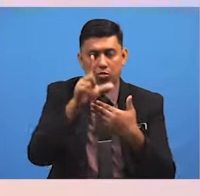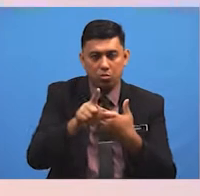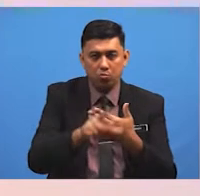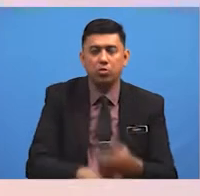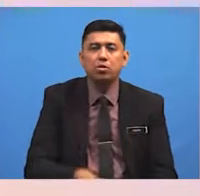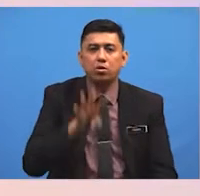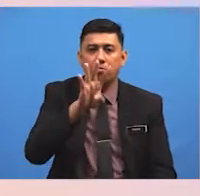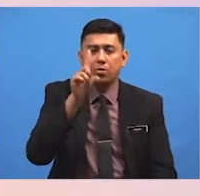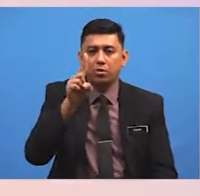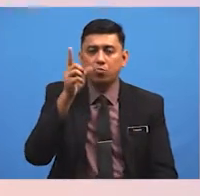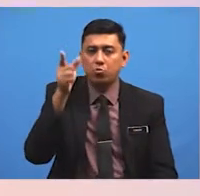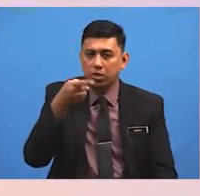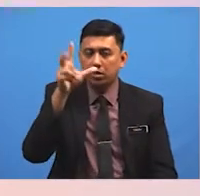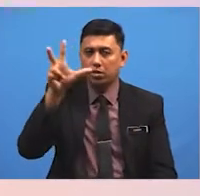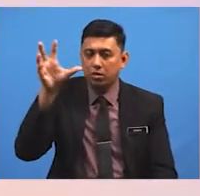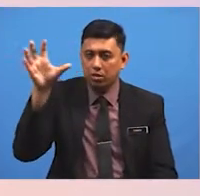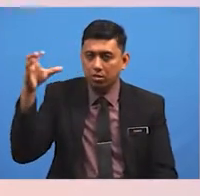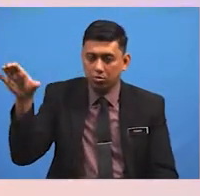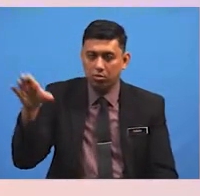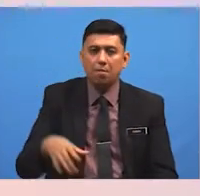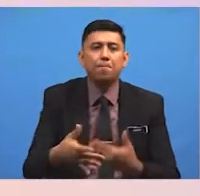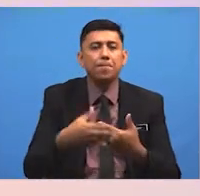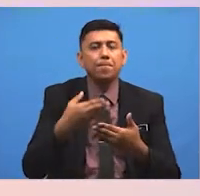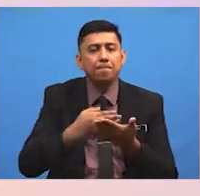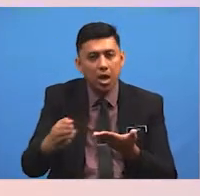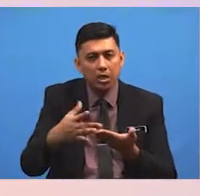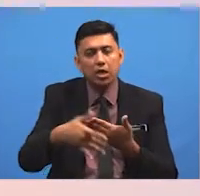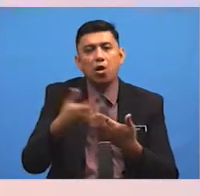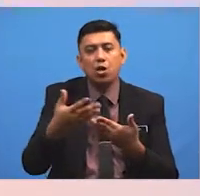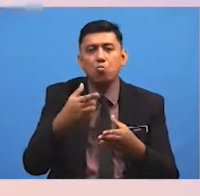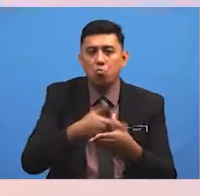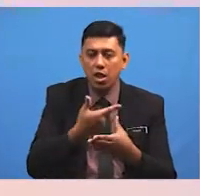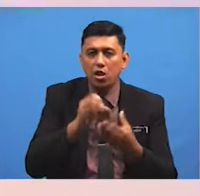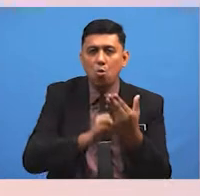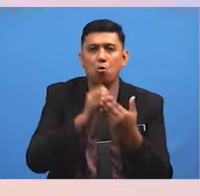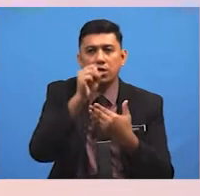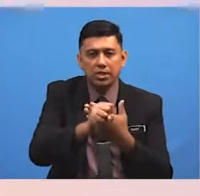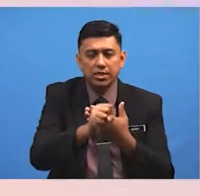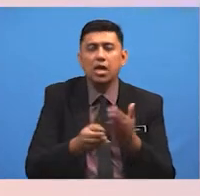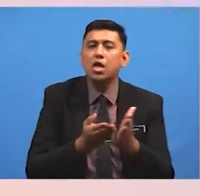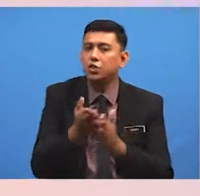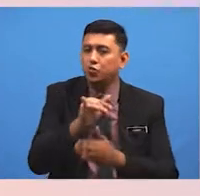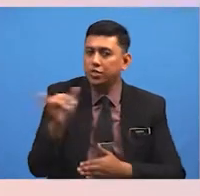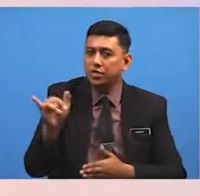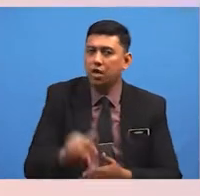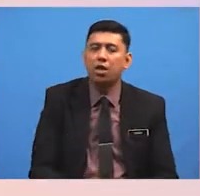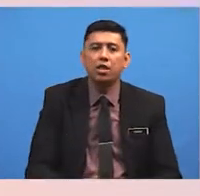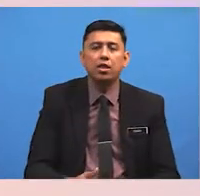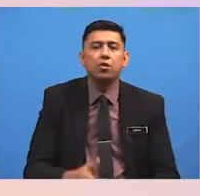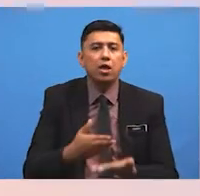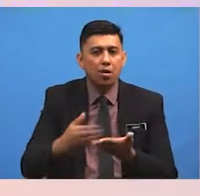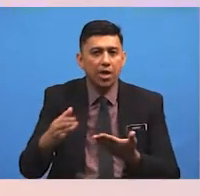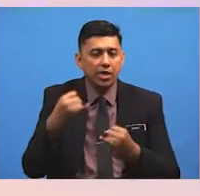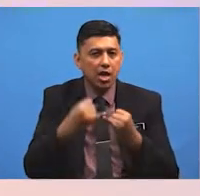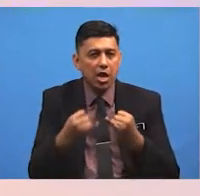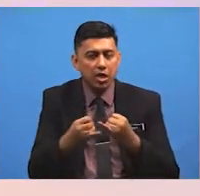340 1300 ini adalah Baki awal pada bulan ogos seterusnya Baki